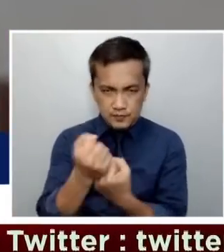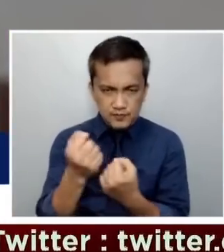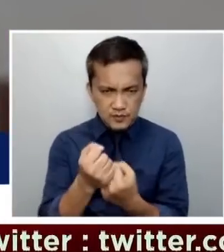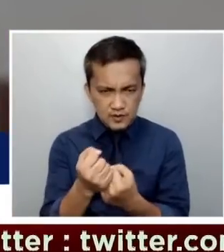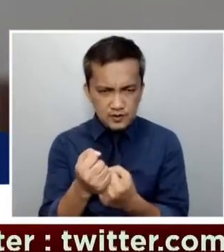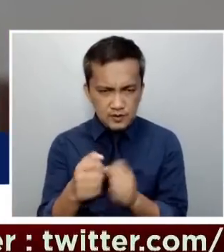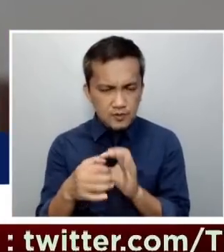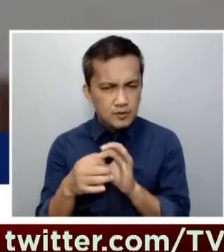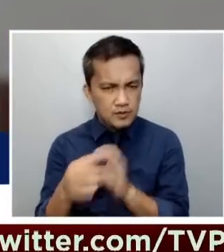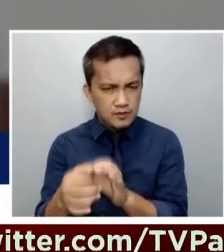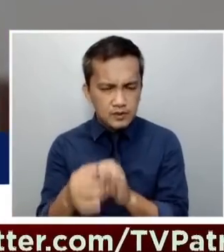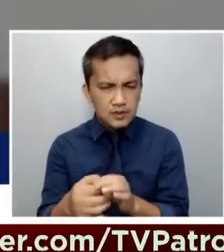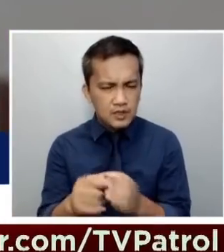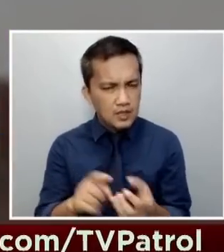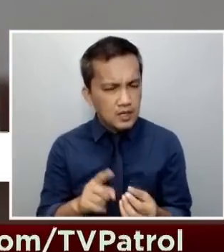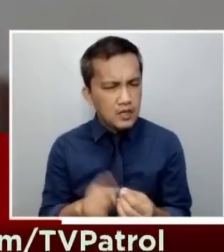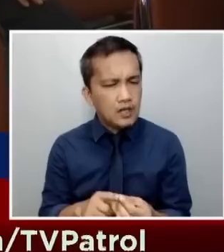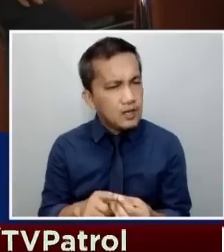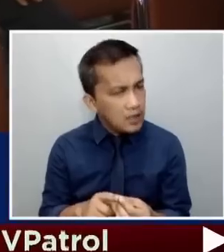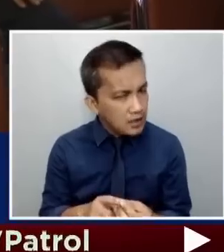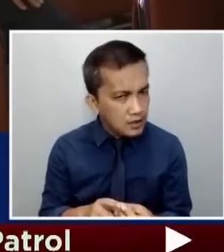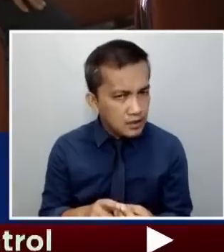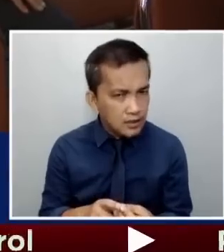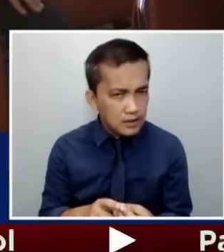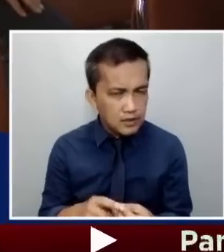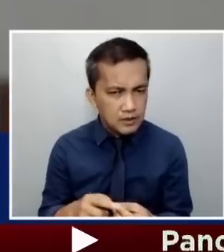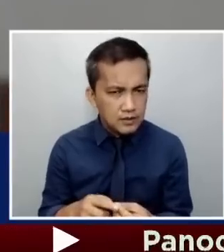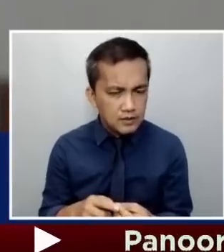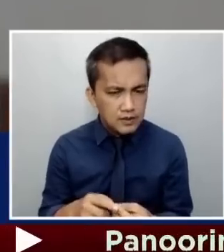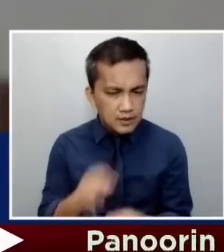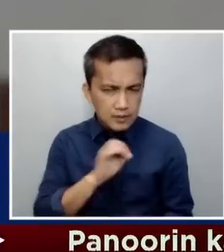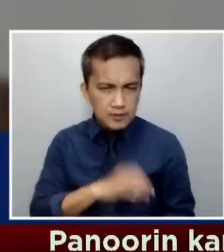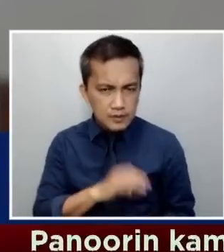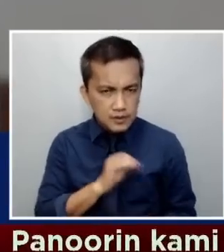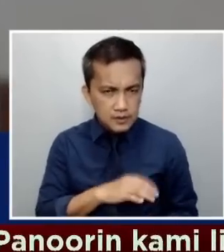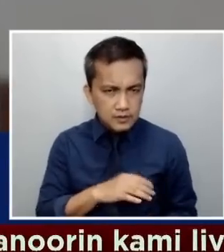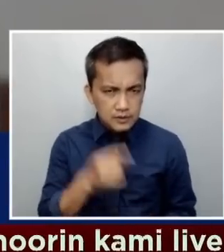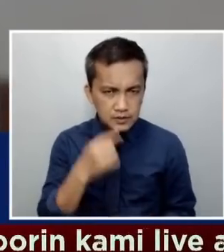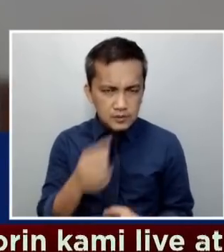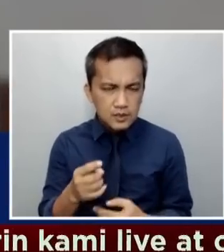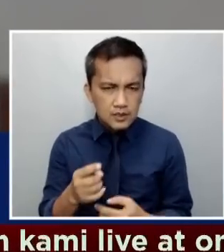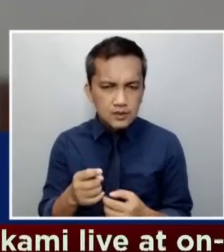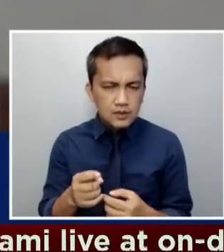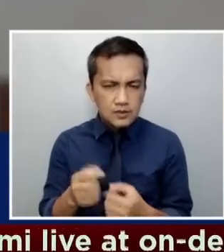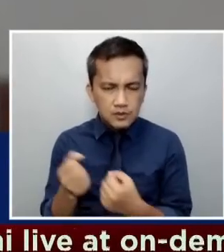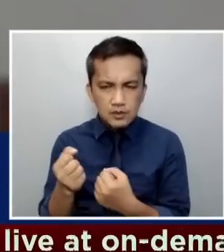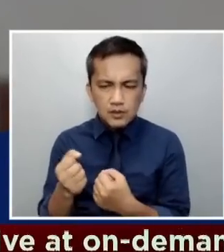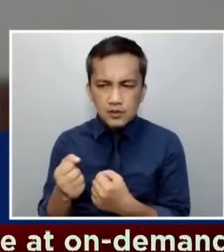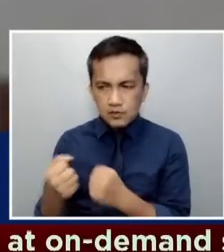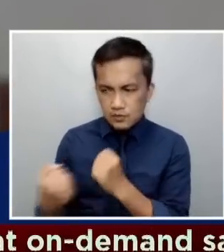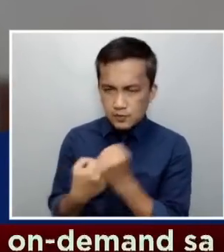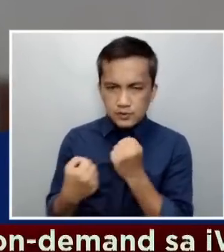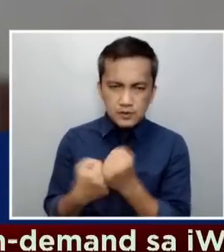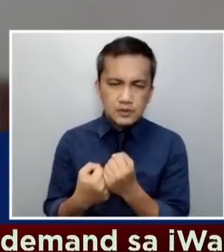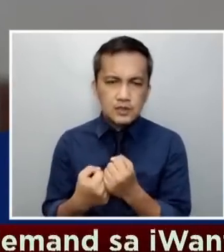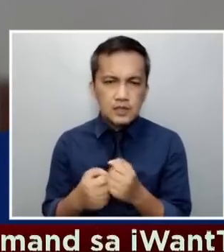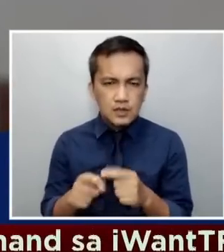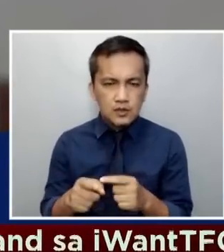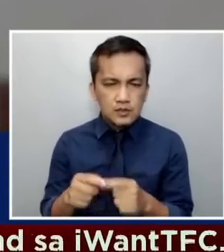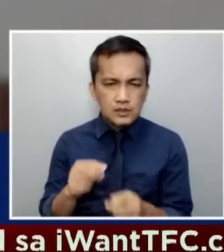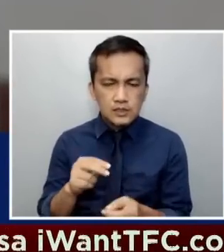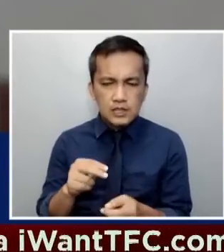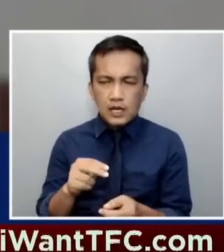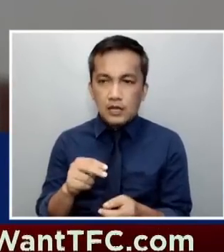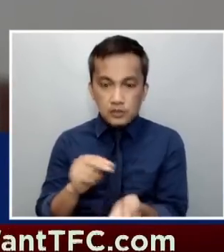fees, yung kanilang allowances. Mag-benefit tayo dahil may study to supply tayo ng mga nursing graduates for the 2 years that